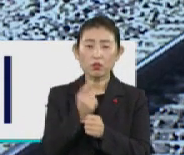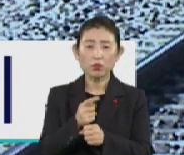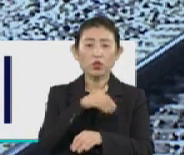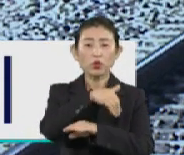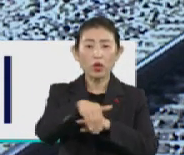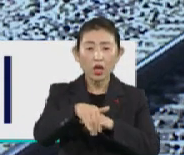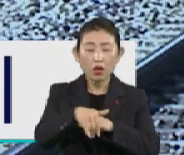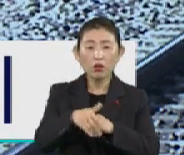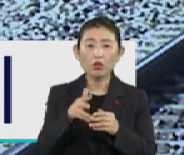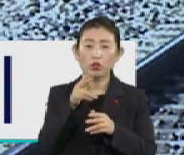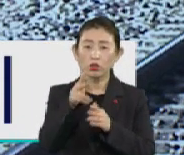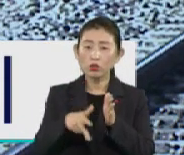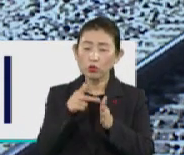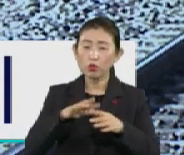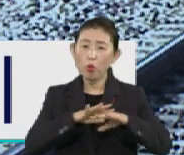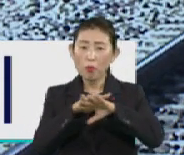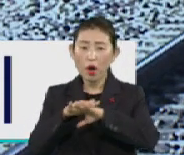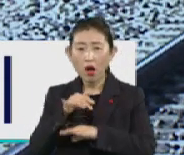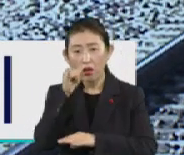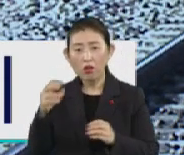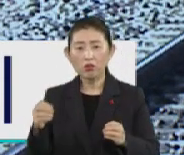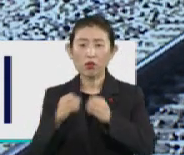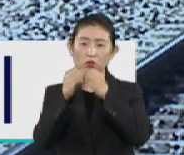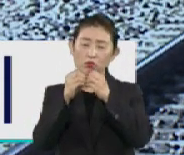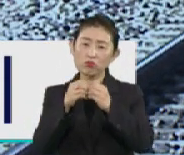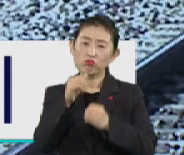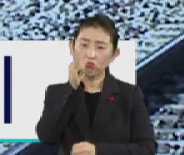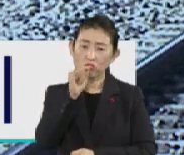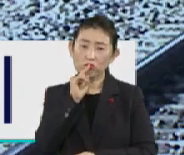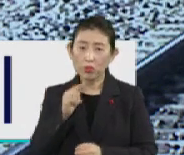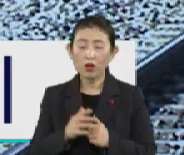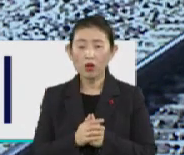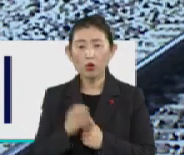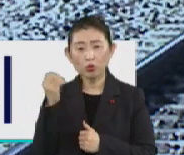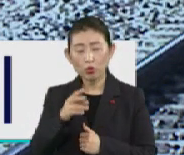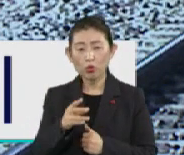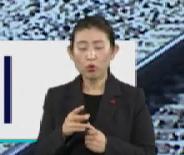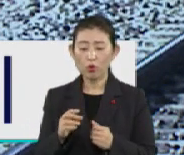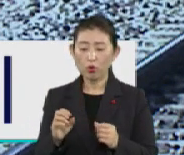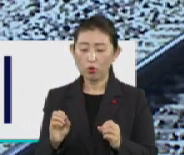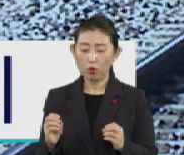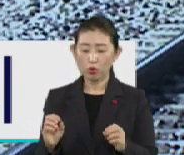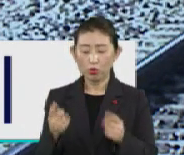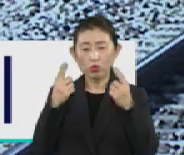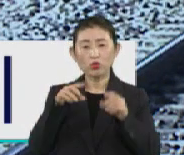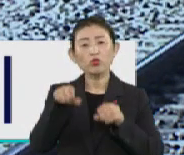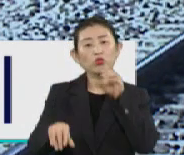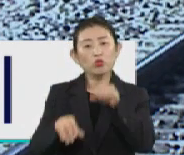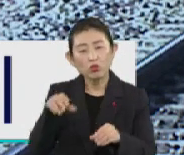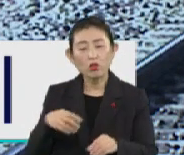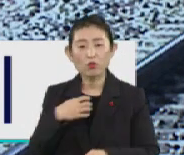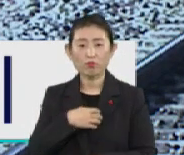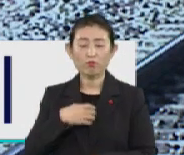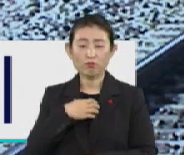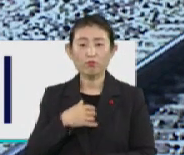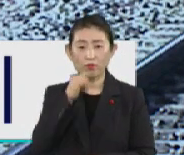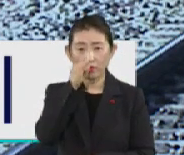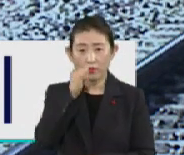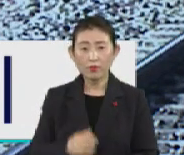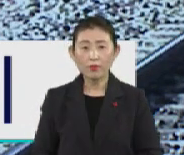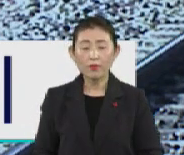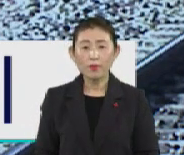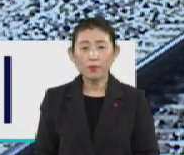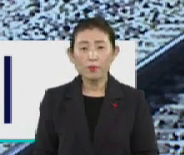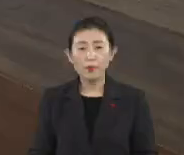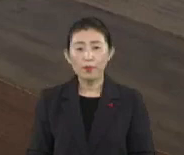철도망과 상충된다며 다소 유보적인 입장이고 중복 투자 우려 등 과제도 많습니다. 서울방송센터 이선학